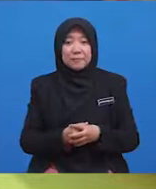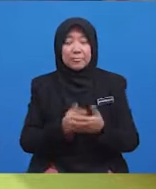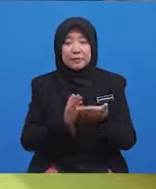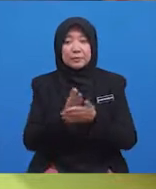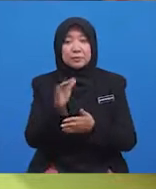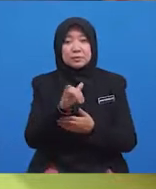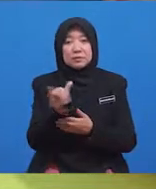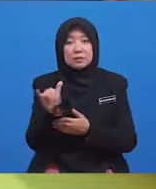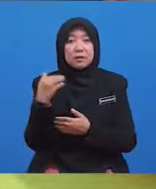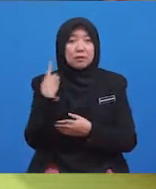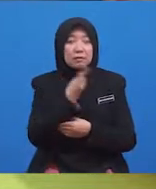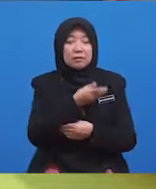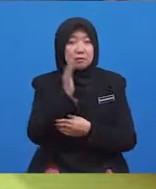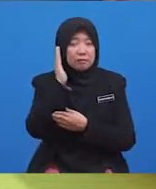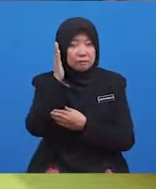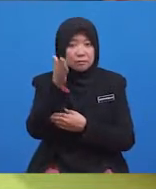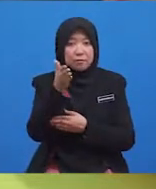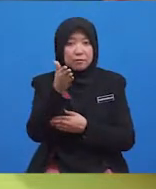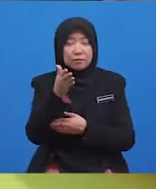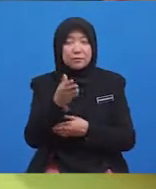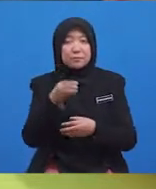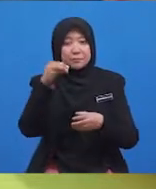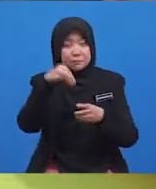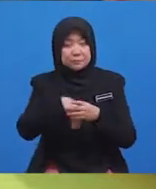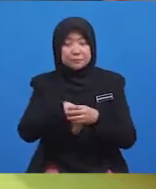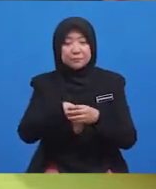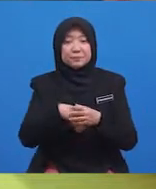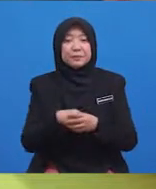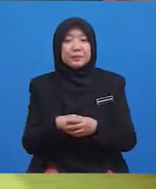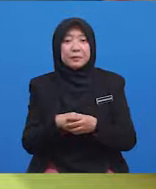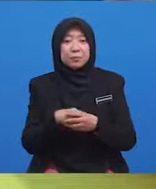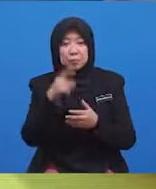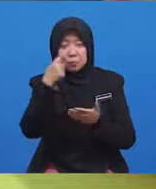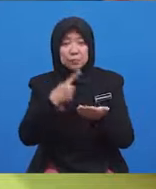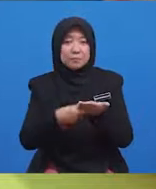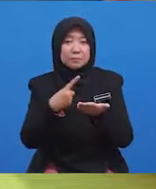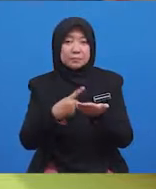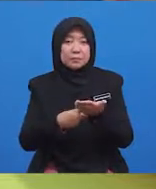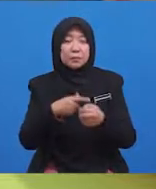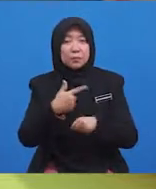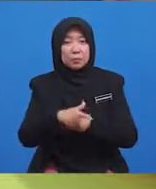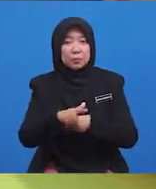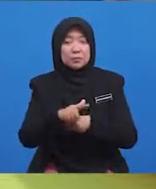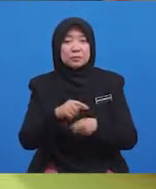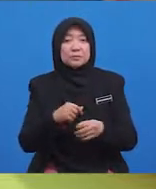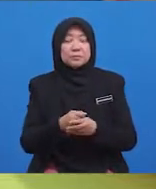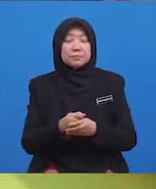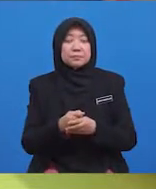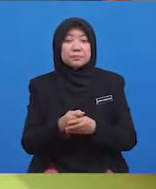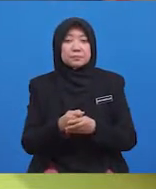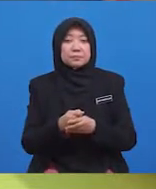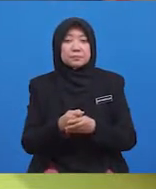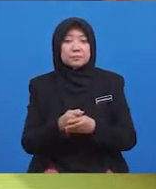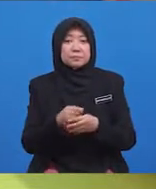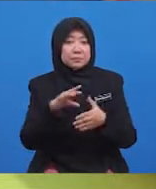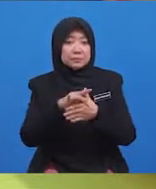Seterusnya, kita akan melebarkan sayap perbincangan kita pada hari ini dengan mengupas beberapa komponen penting